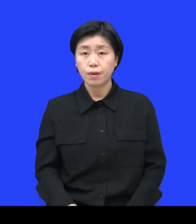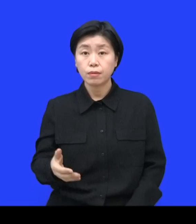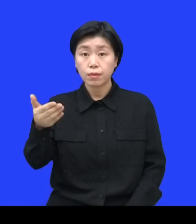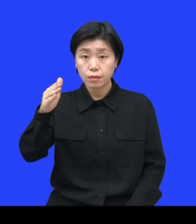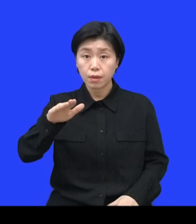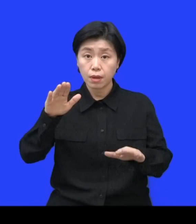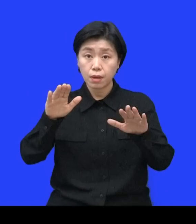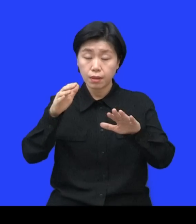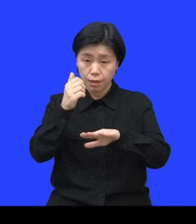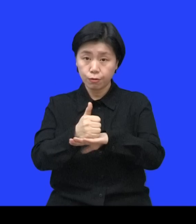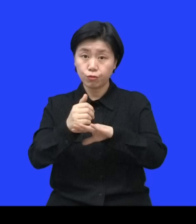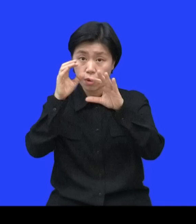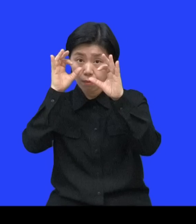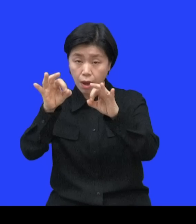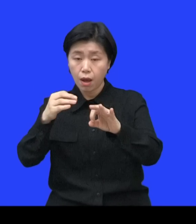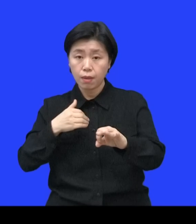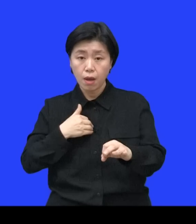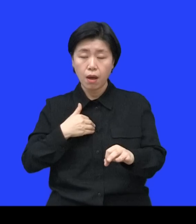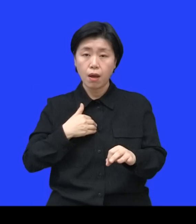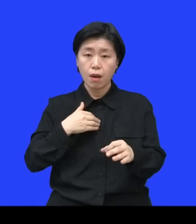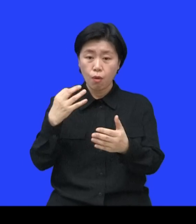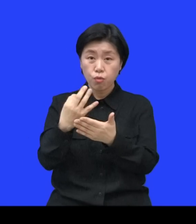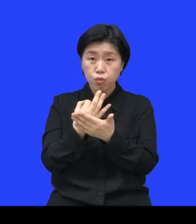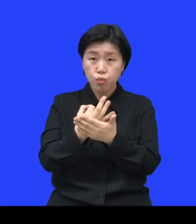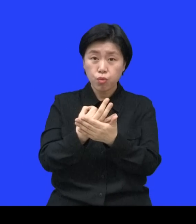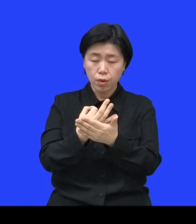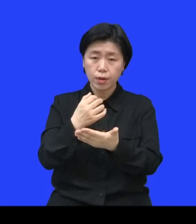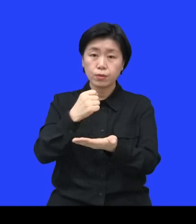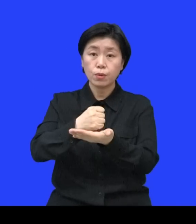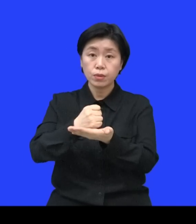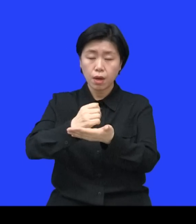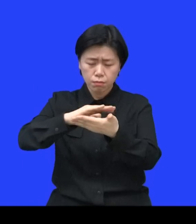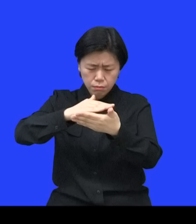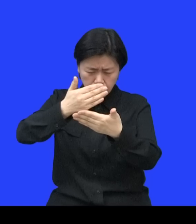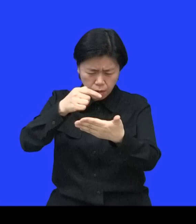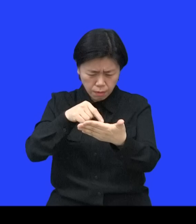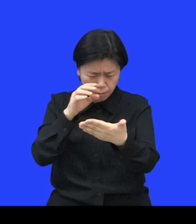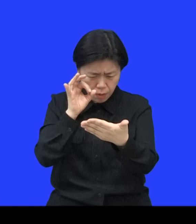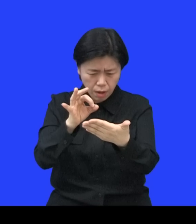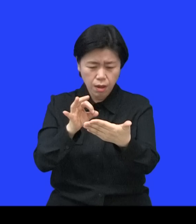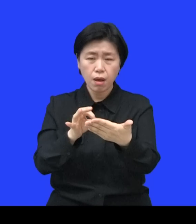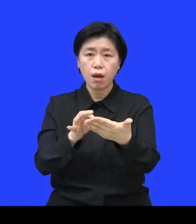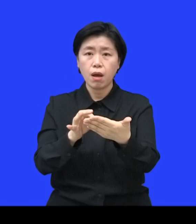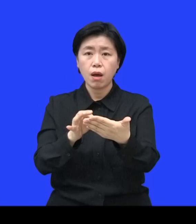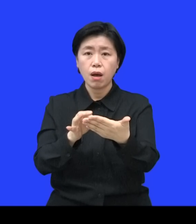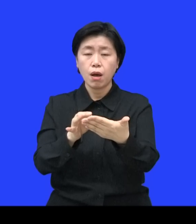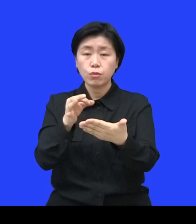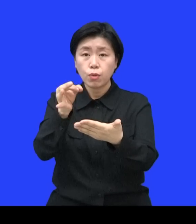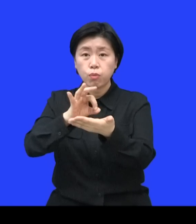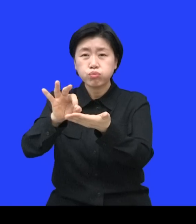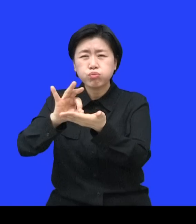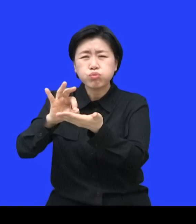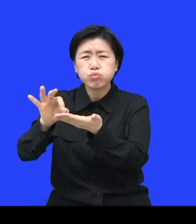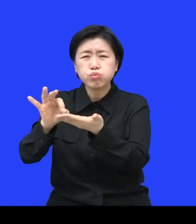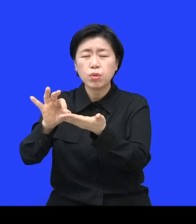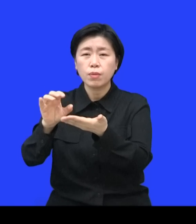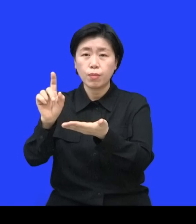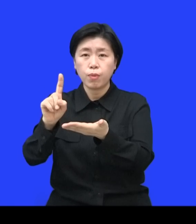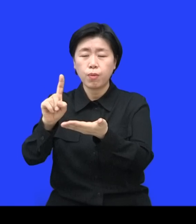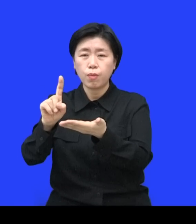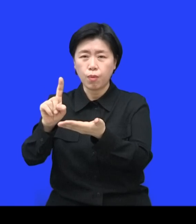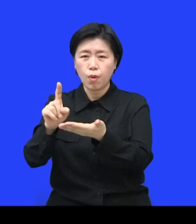내 교통비로 뭐로 막 깨져가고 있는 거예요. 네네. 학비 내야지. 내 과외는 내 돈으로 안 들어오지. 네네. 결국은 또 돈인 거야. 예,